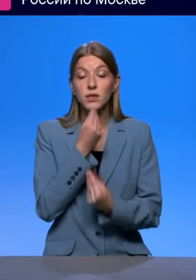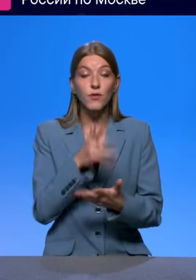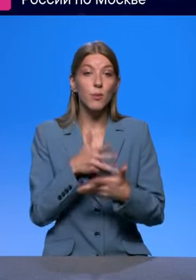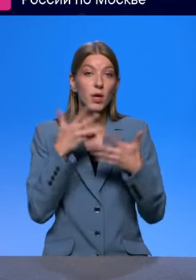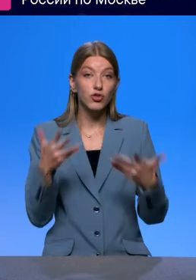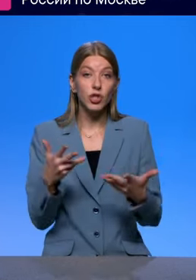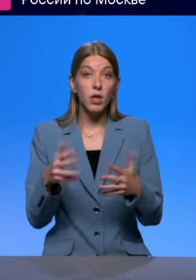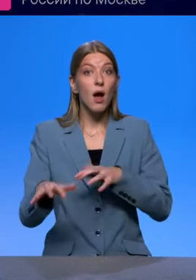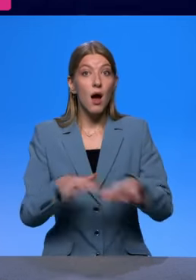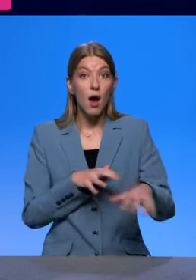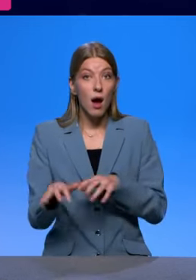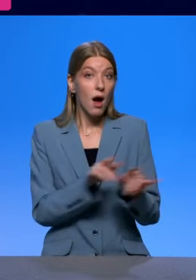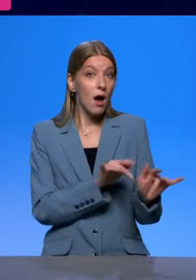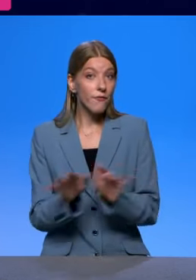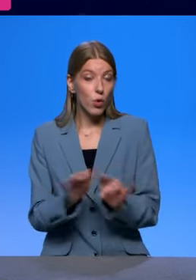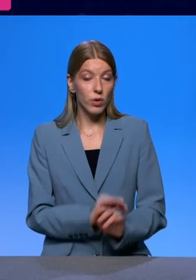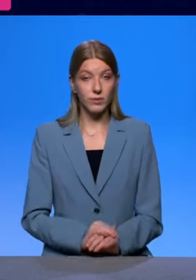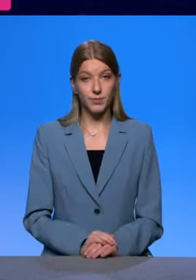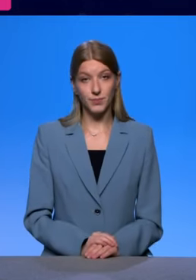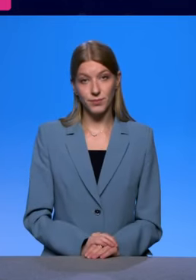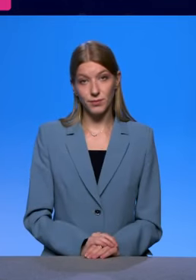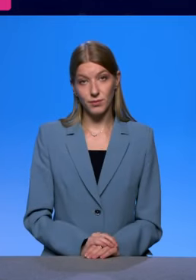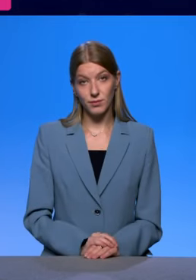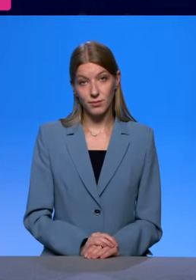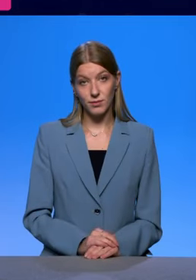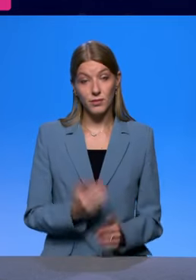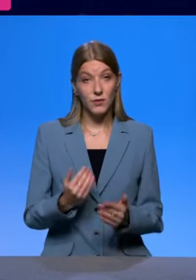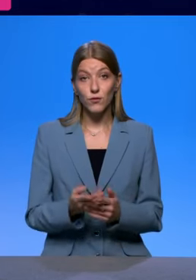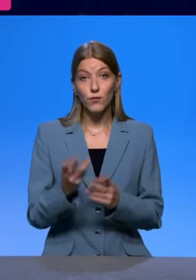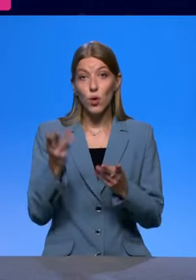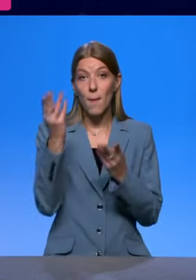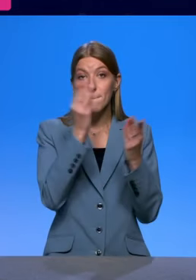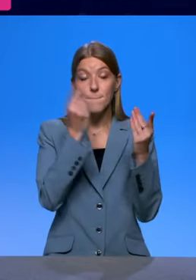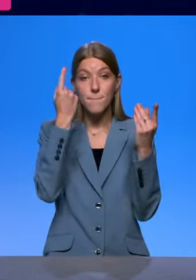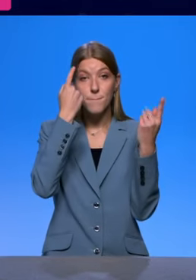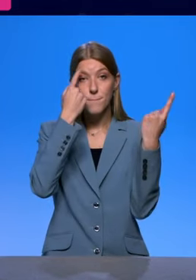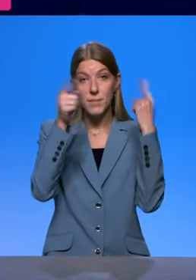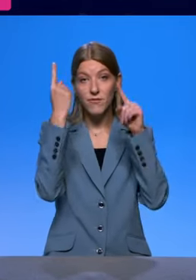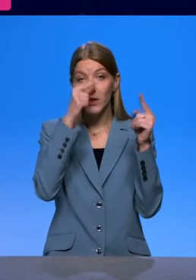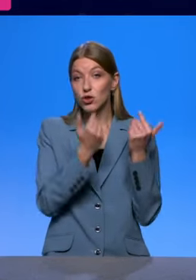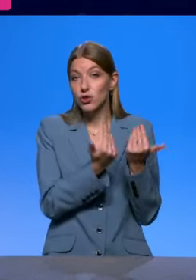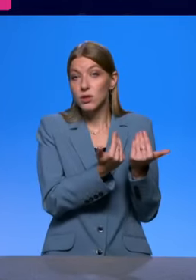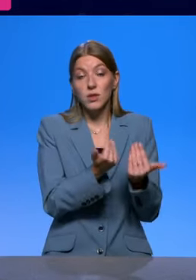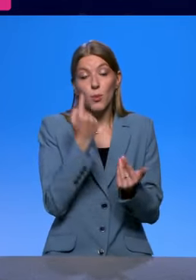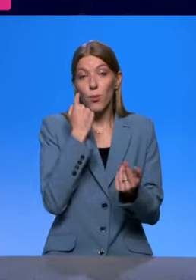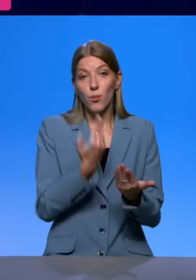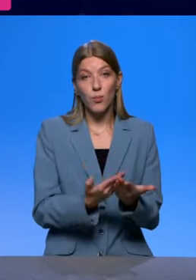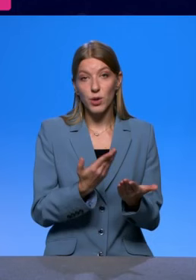отдыхает даже здесь. Михаил Вячеславович, это такая, вы знаете... Все мифические были, мифические их какие-то предположения, мифические